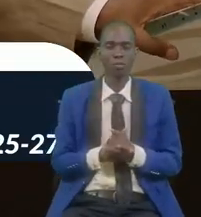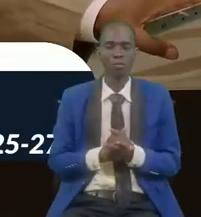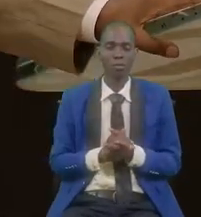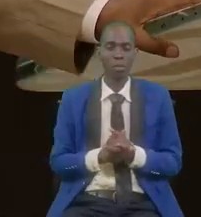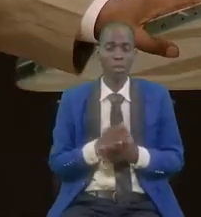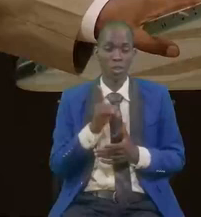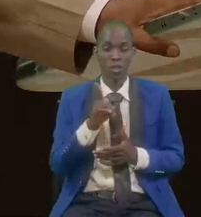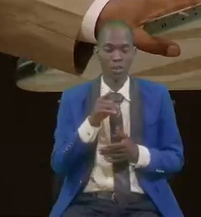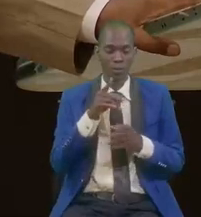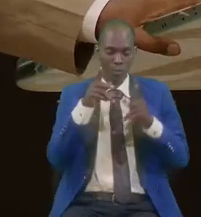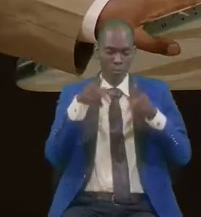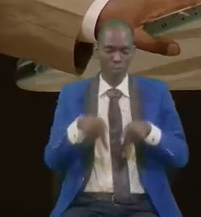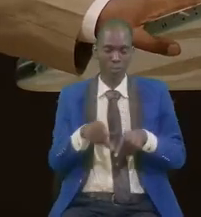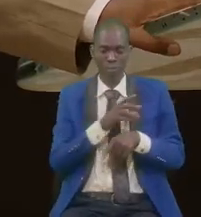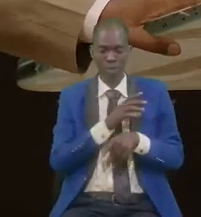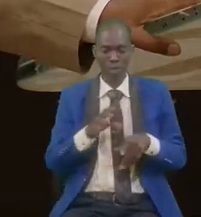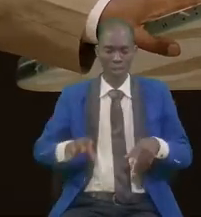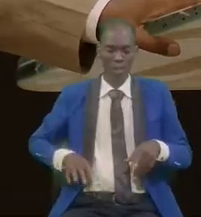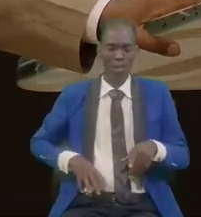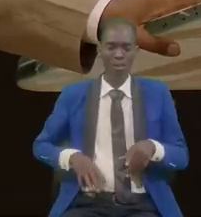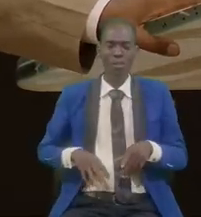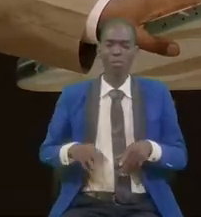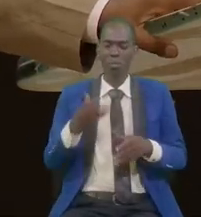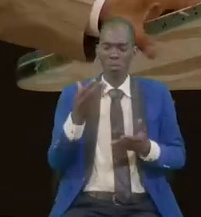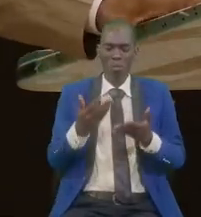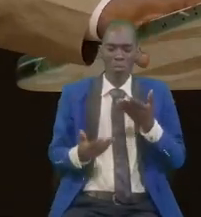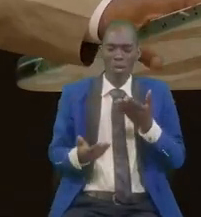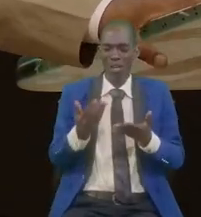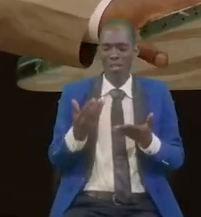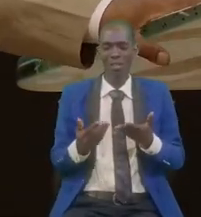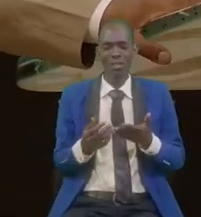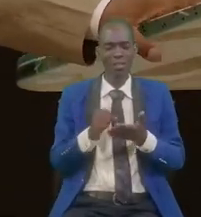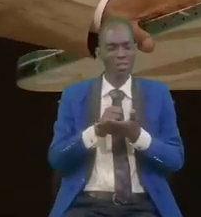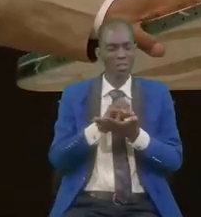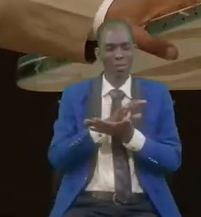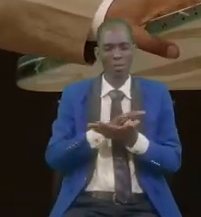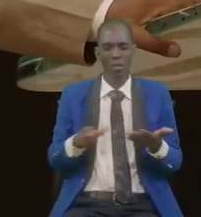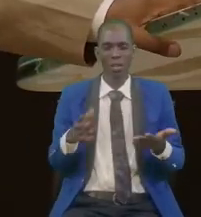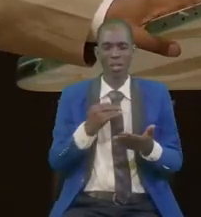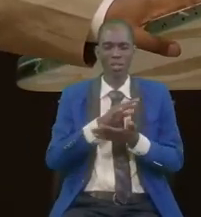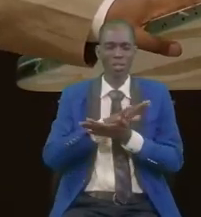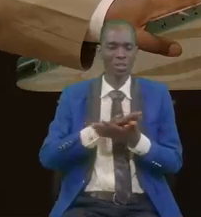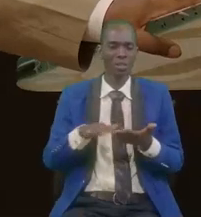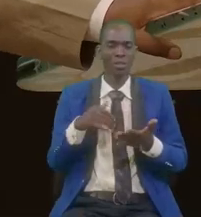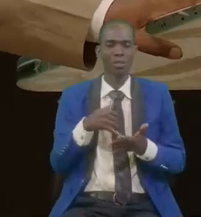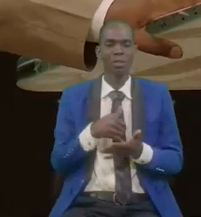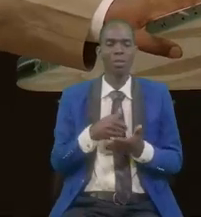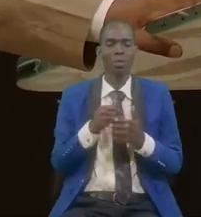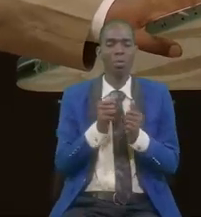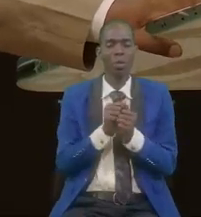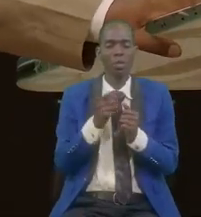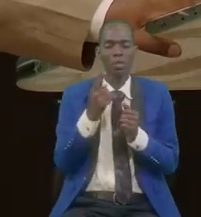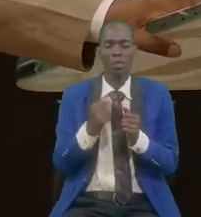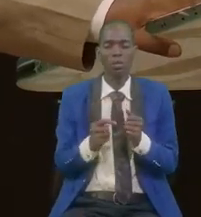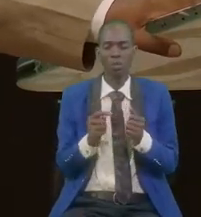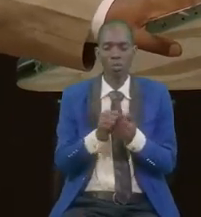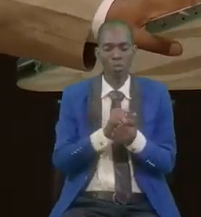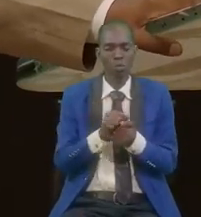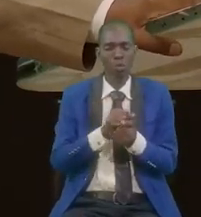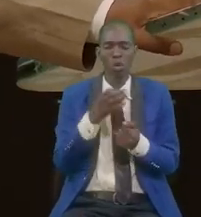s'est donné pour l'Église afin que lui, Christ, afin de la sanctifier par la parole, après